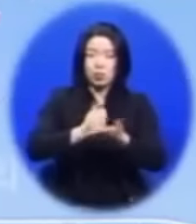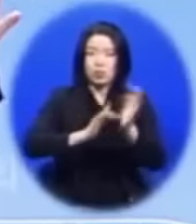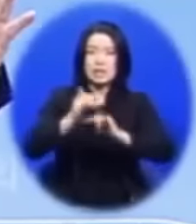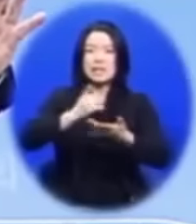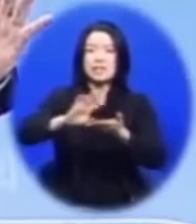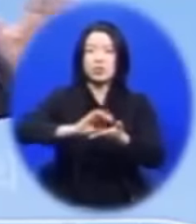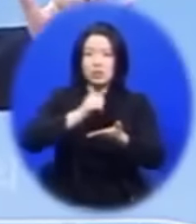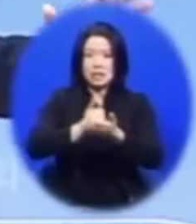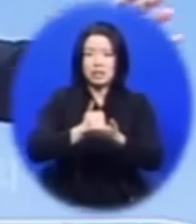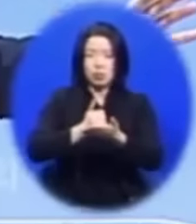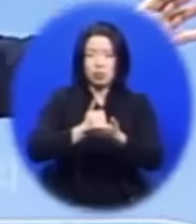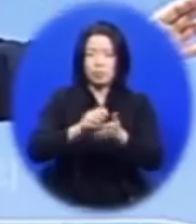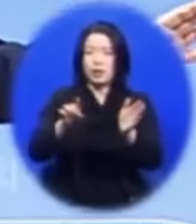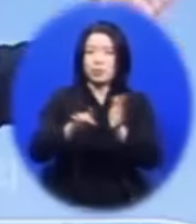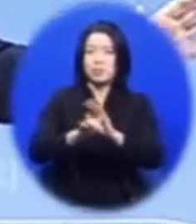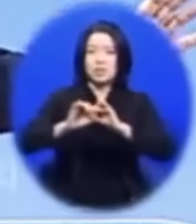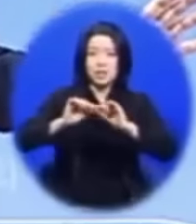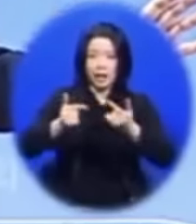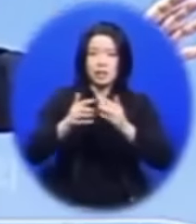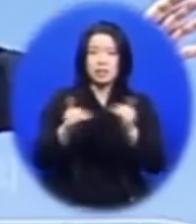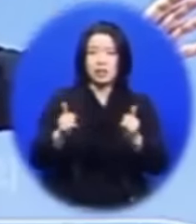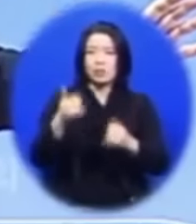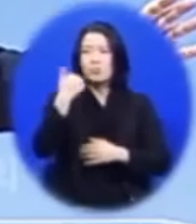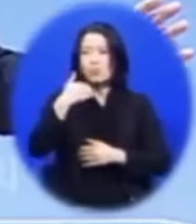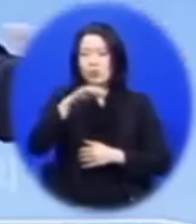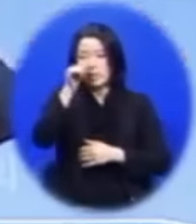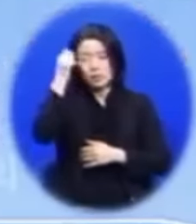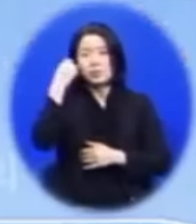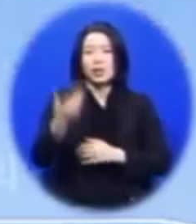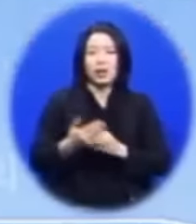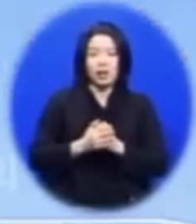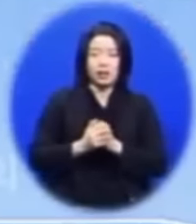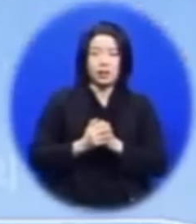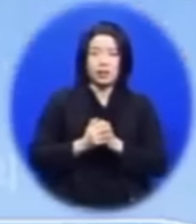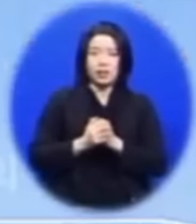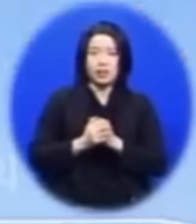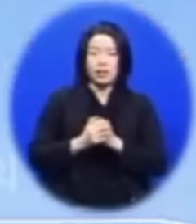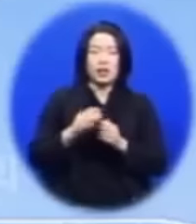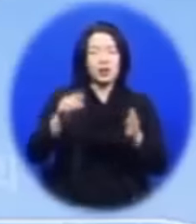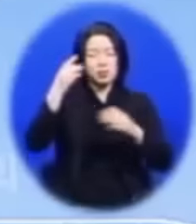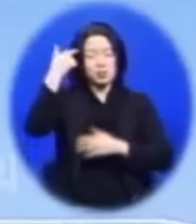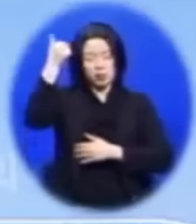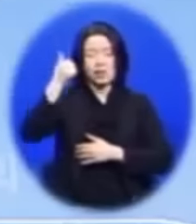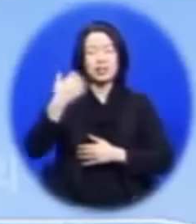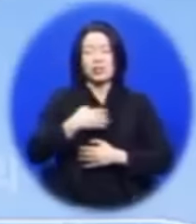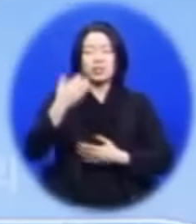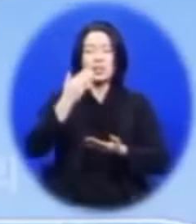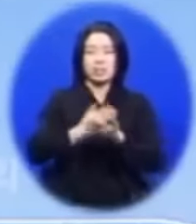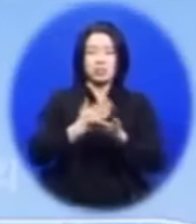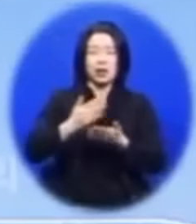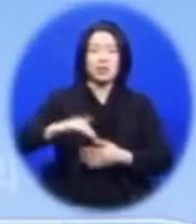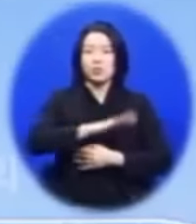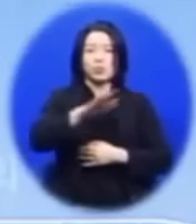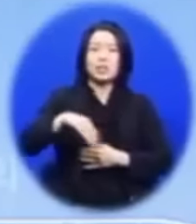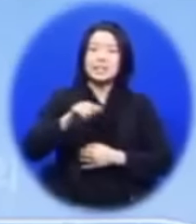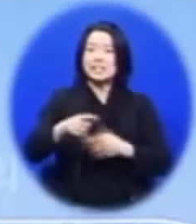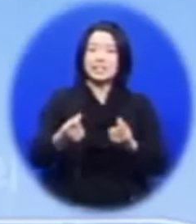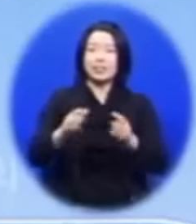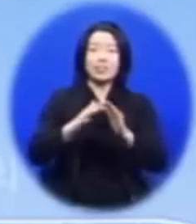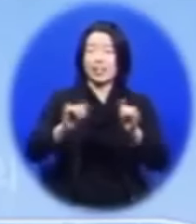그리스도 안 믿는 사람 누가 있어요 그 목사님 걱정하지 마세요 우리는 그런 사람들